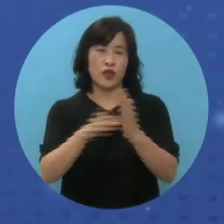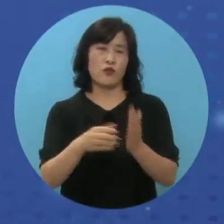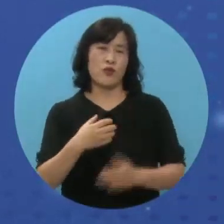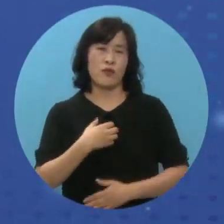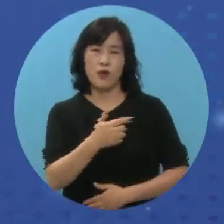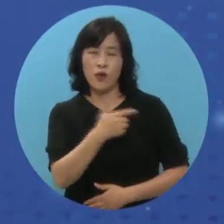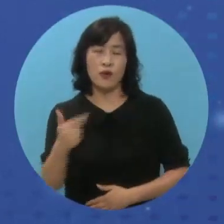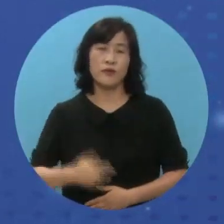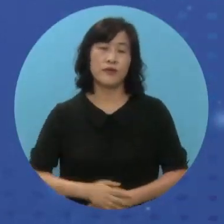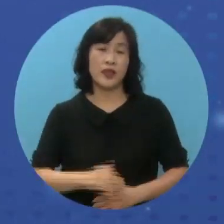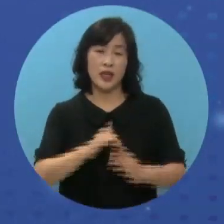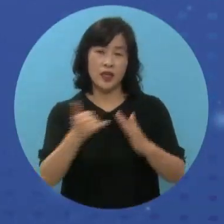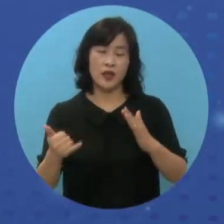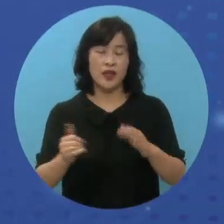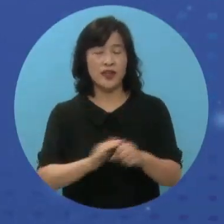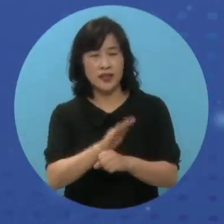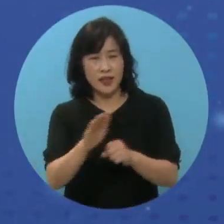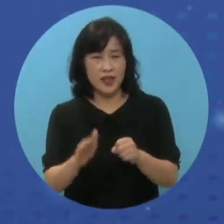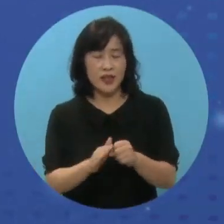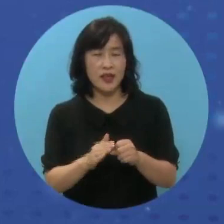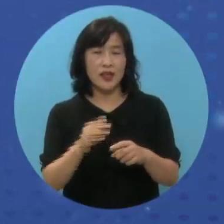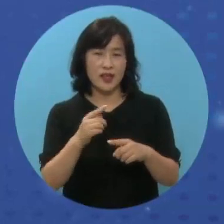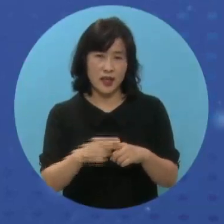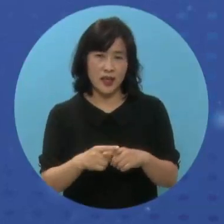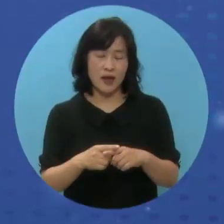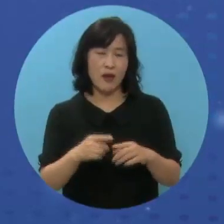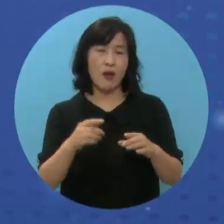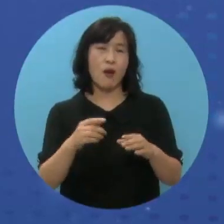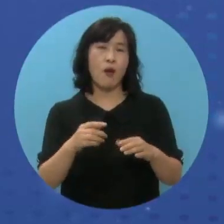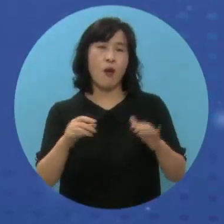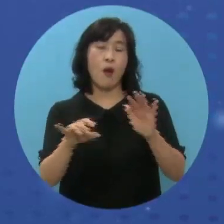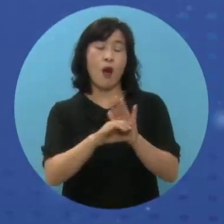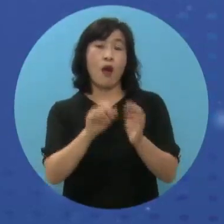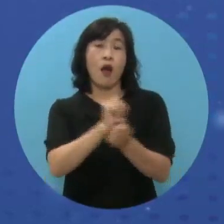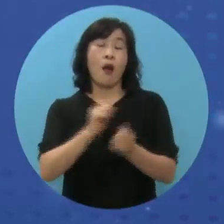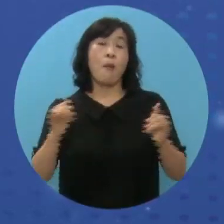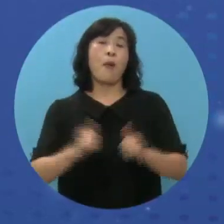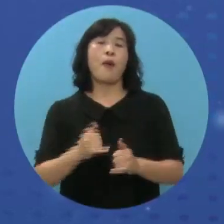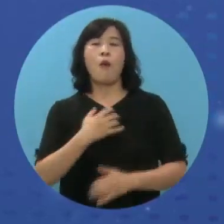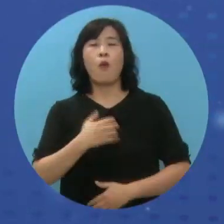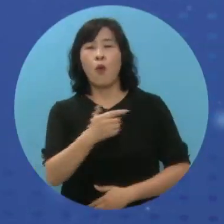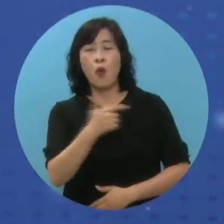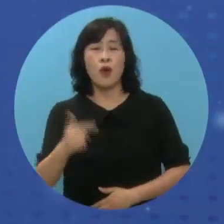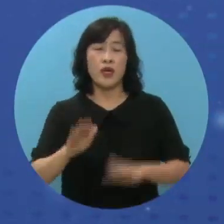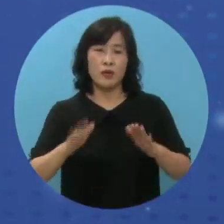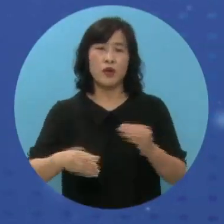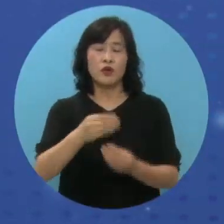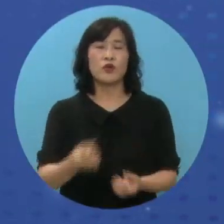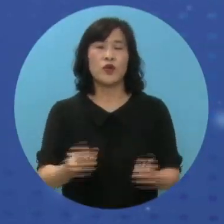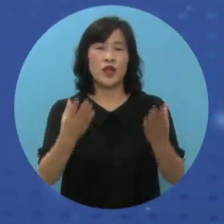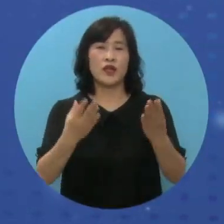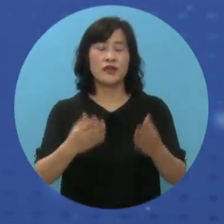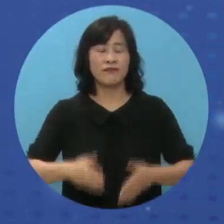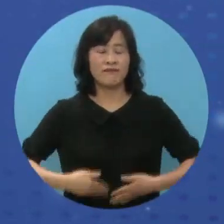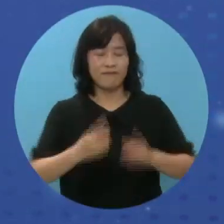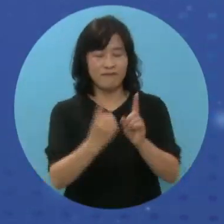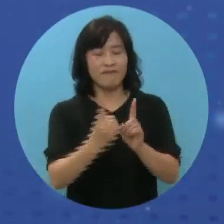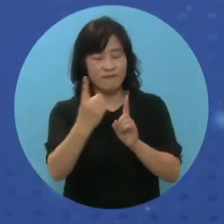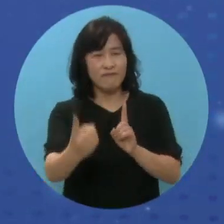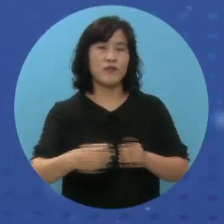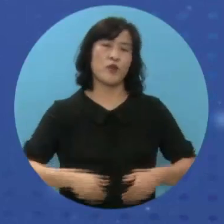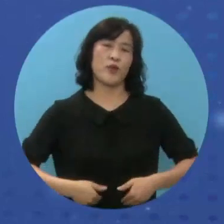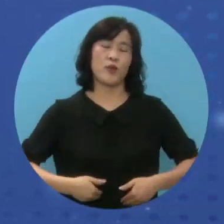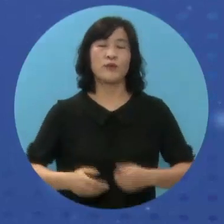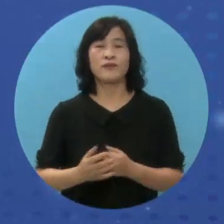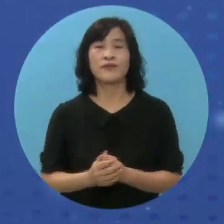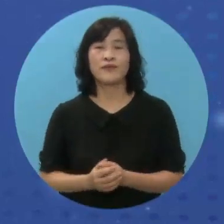추석 연휴입니다. 가족 간의 애틋한 사랑이 코로나19에 불똥이 되지 않도록 이번 추석은 따뜻한 거리 두기가